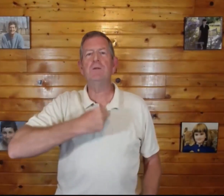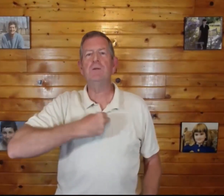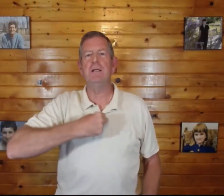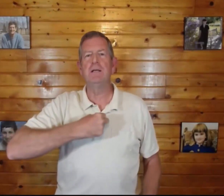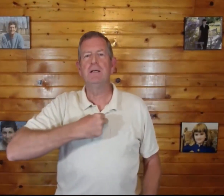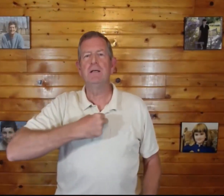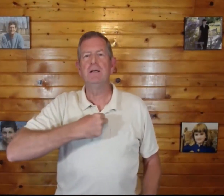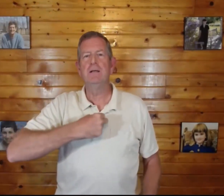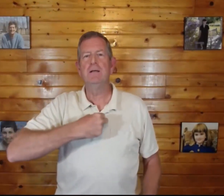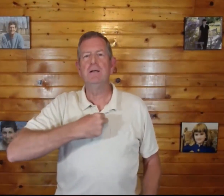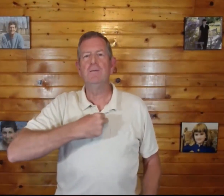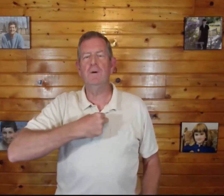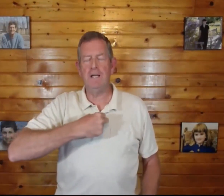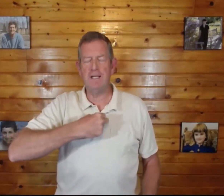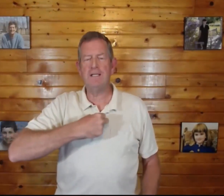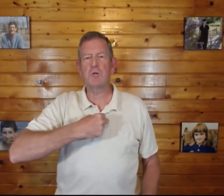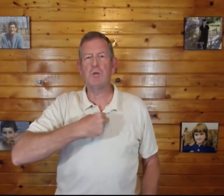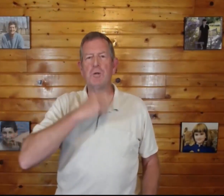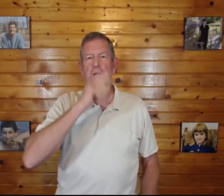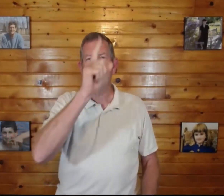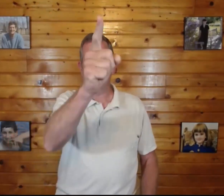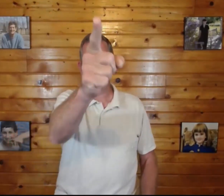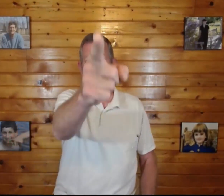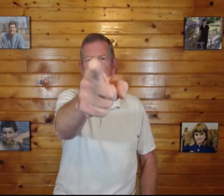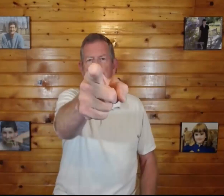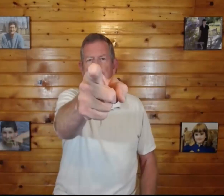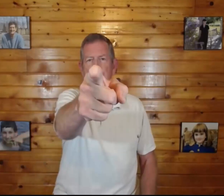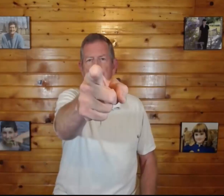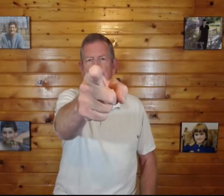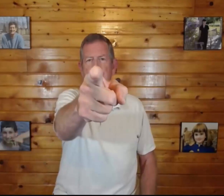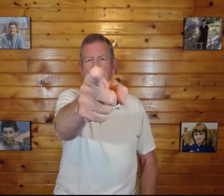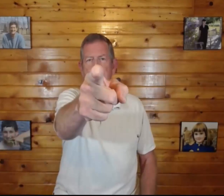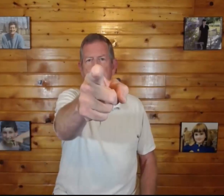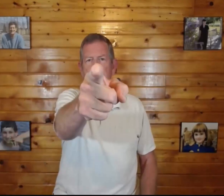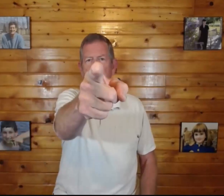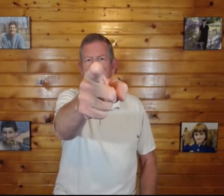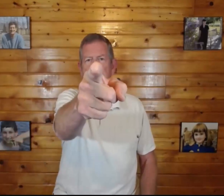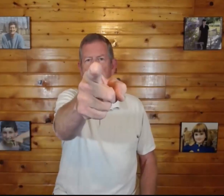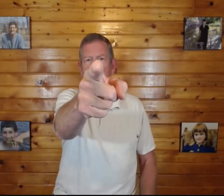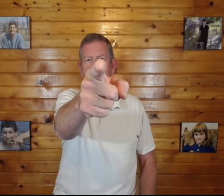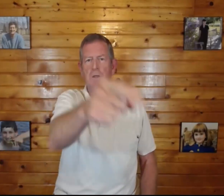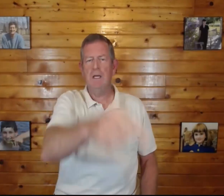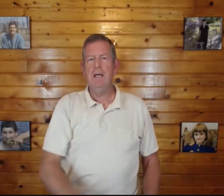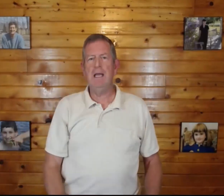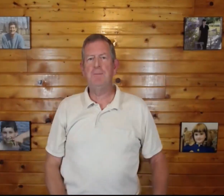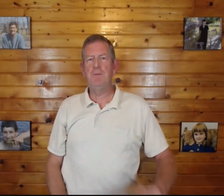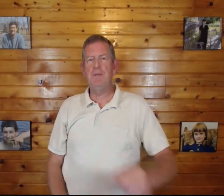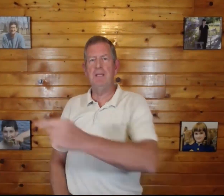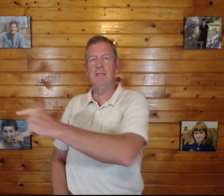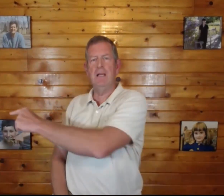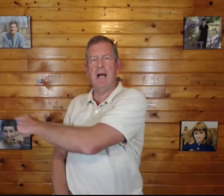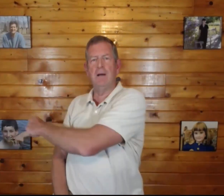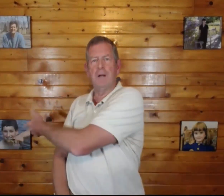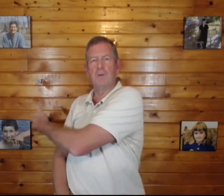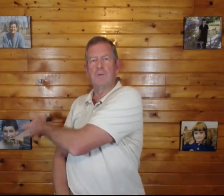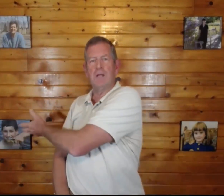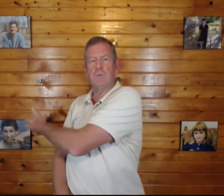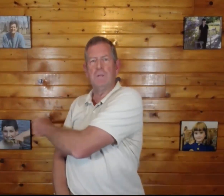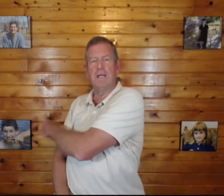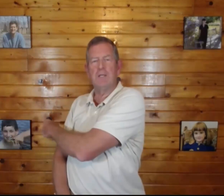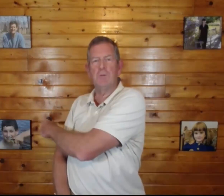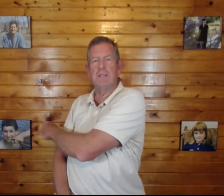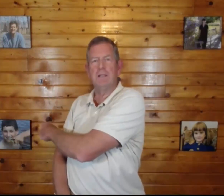ça. Qu'est-ce que c'est? Voilà, c'est je. Et ça, qu'est-ce que c'est que ça? Oui, c'est tu. Et puis là, on parle de